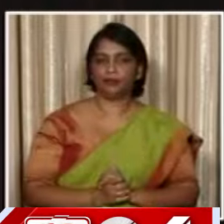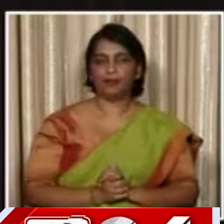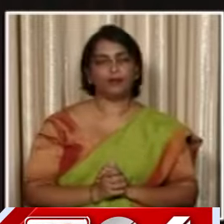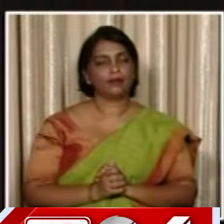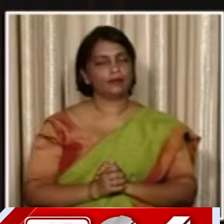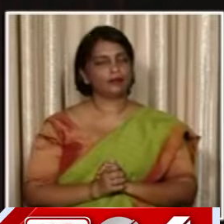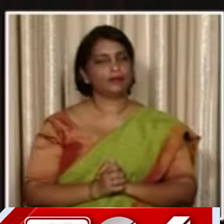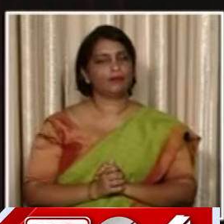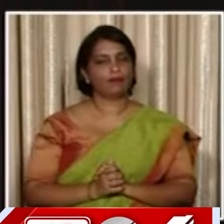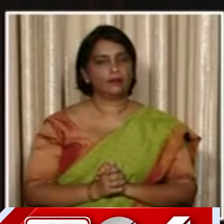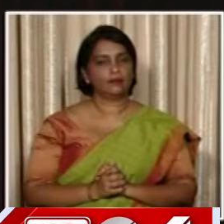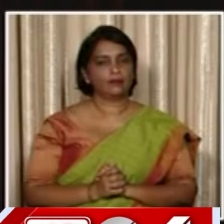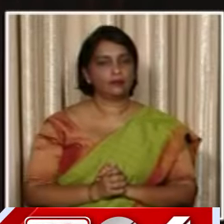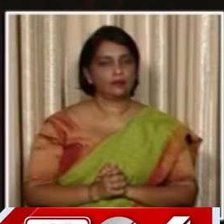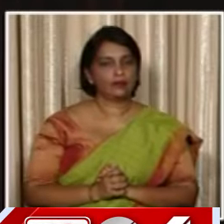ගරු